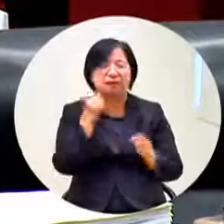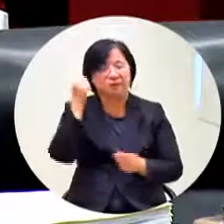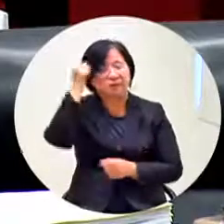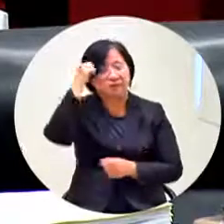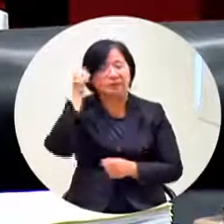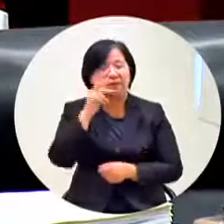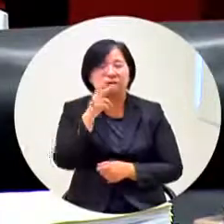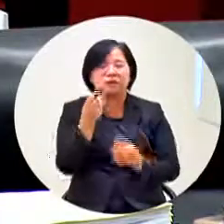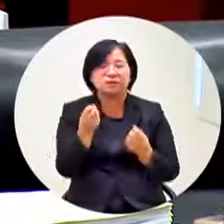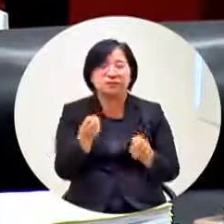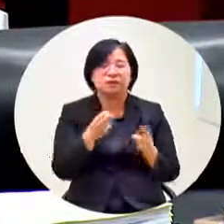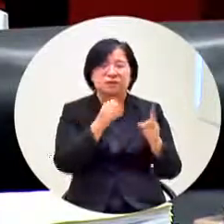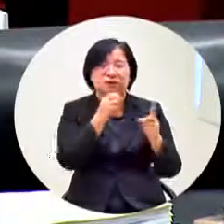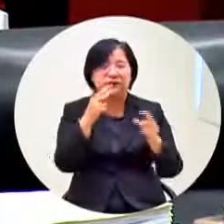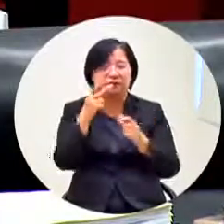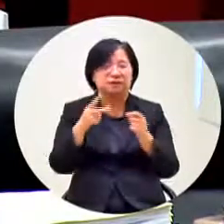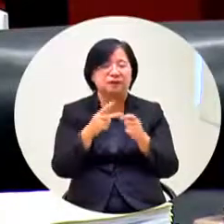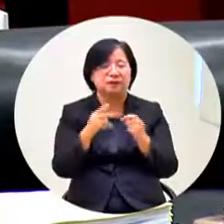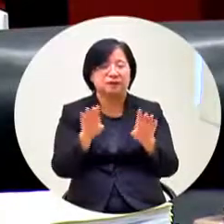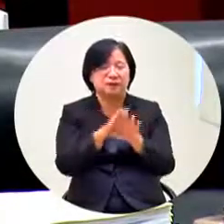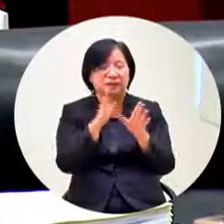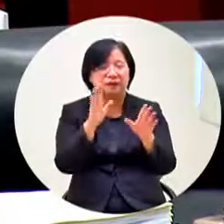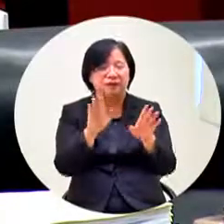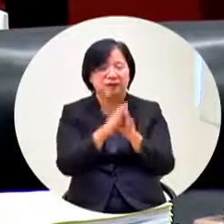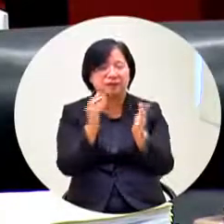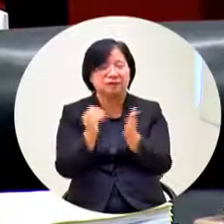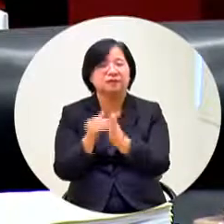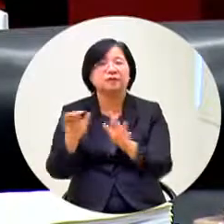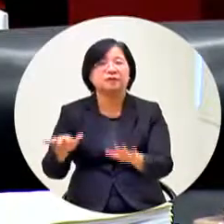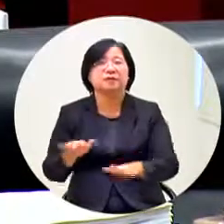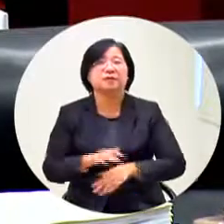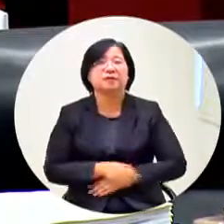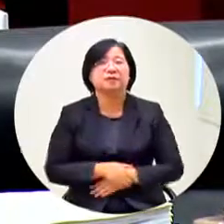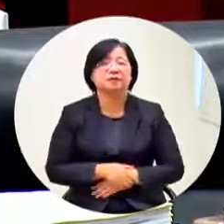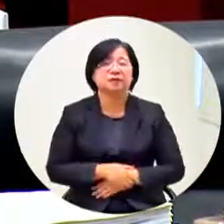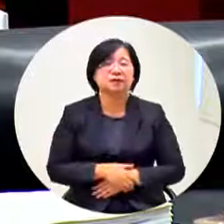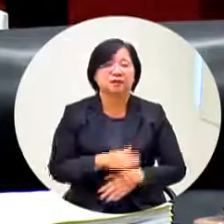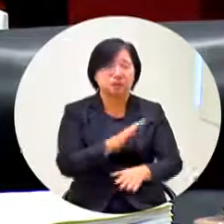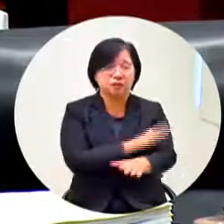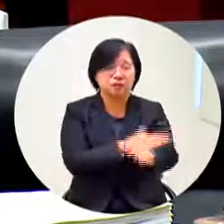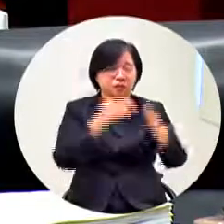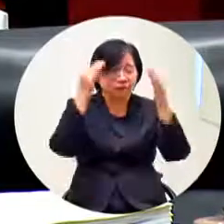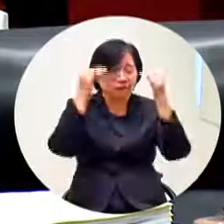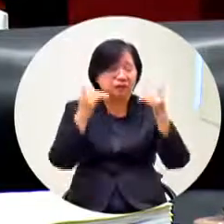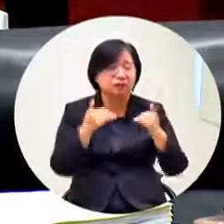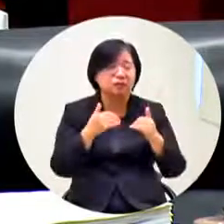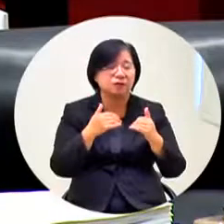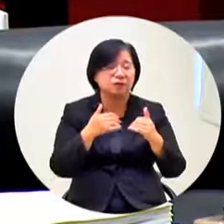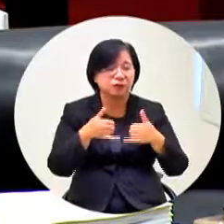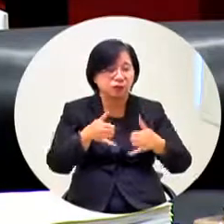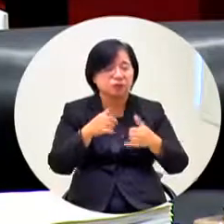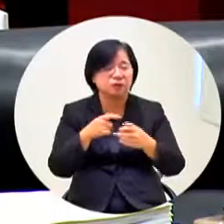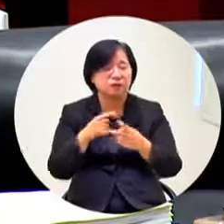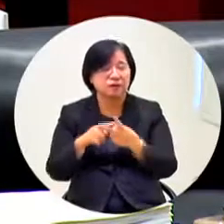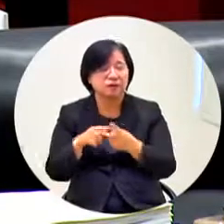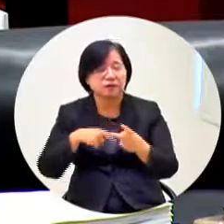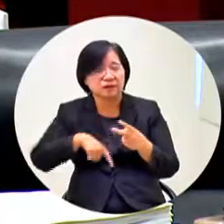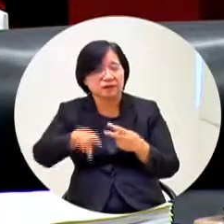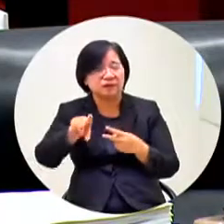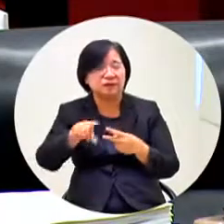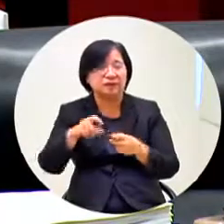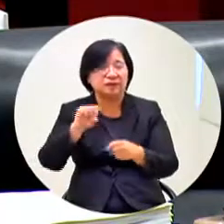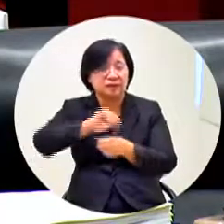在，是从左南路一直到嘉昌路，这条路就是我们的左南